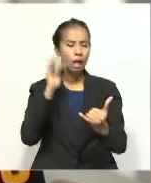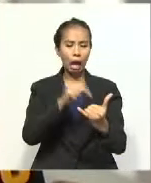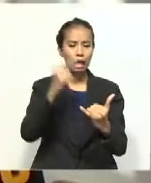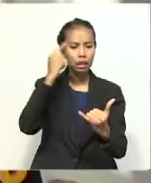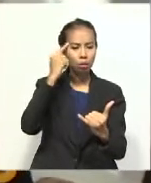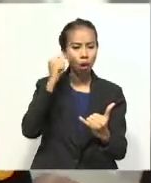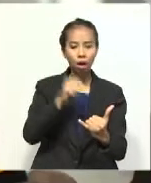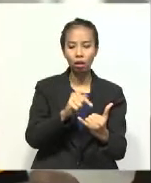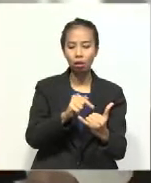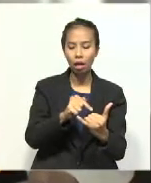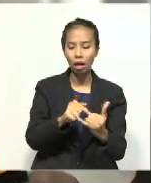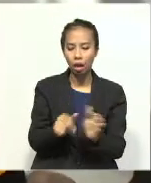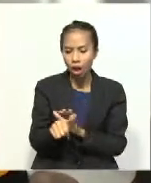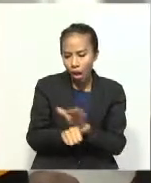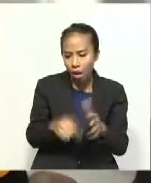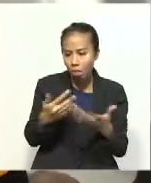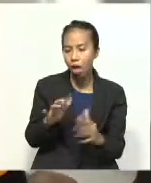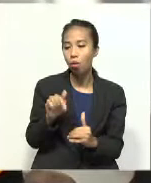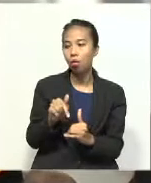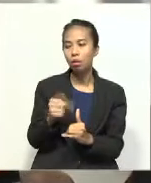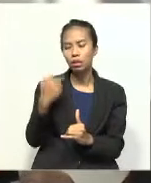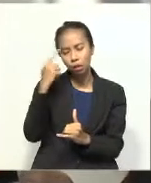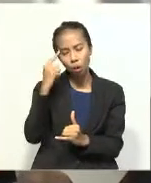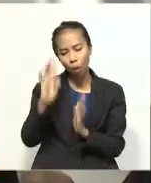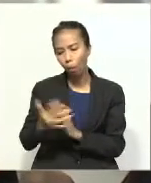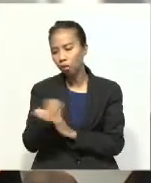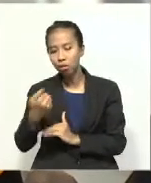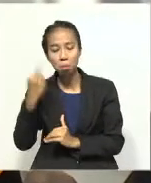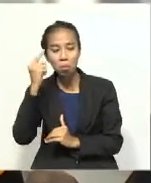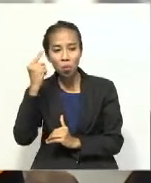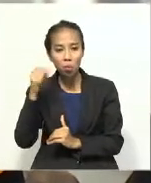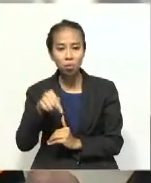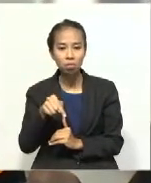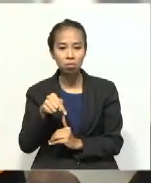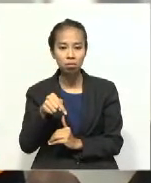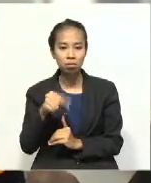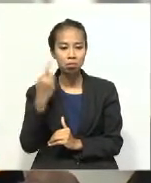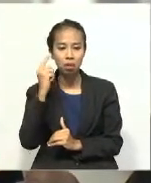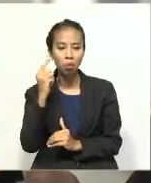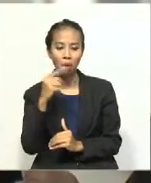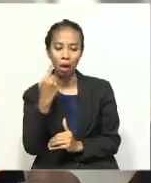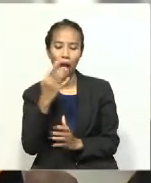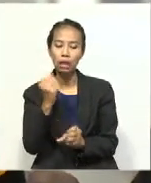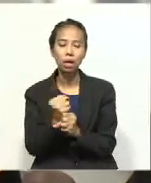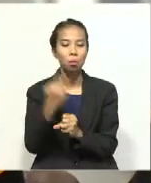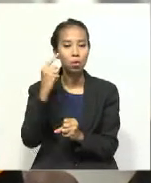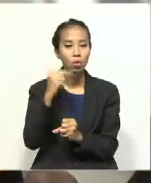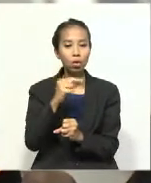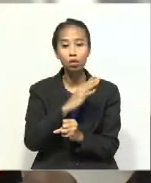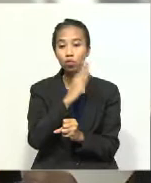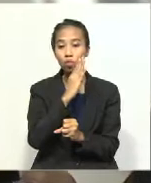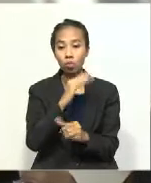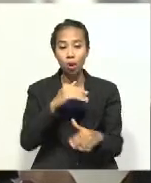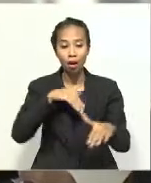การเจตนาปิดบังซ่อนเร้นอะไรอย่างเงี้ยเขามีเจตนาเพื่อไม่ให้รู้ว่าผู้ตายเป็นใครเพราะถ้าเกิดเขาหลบหนีไ